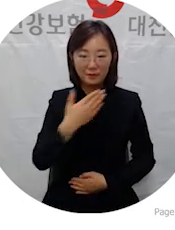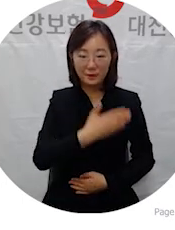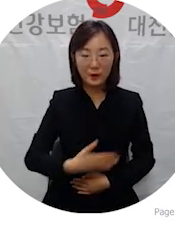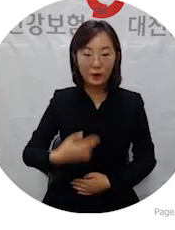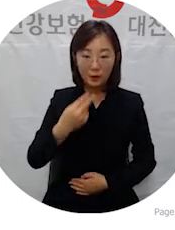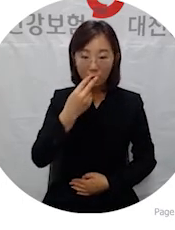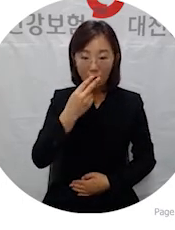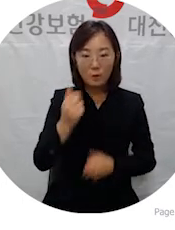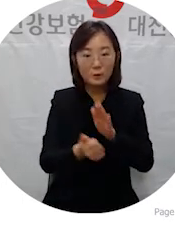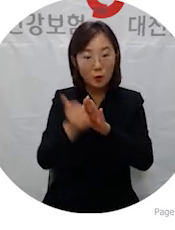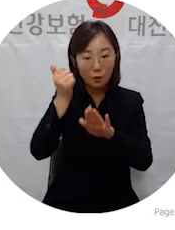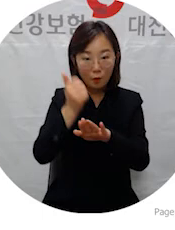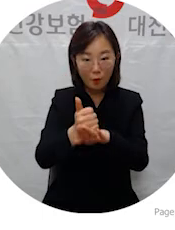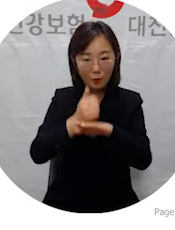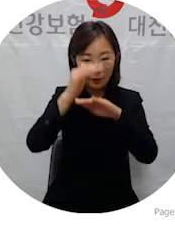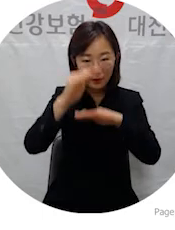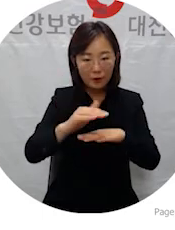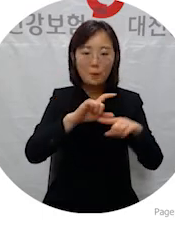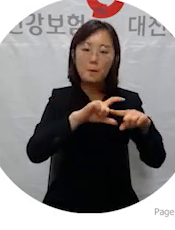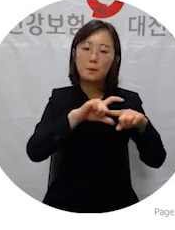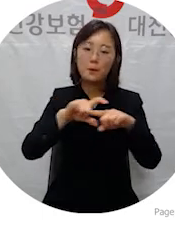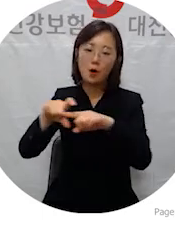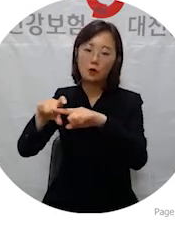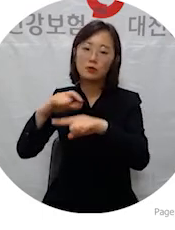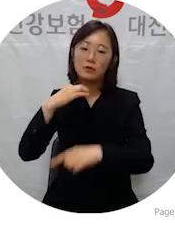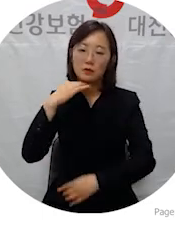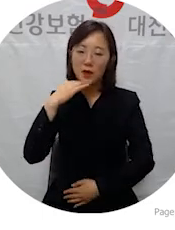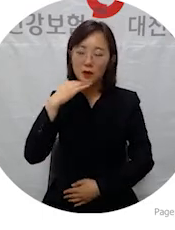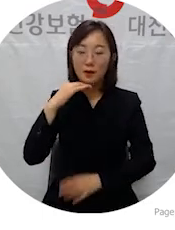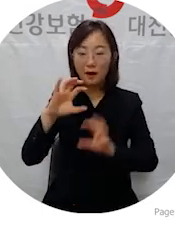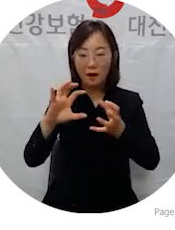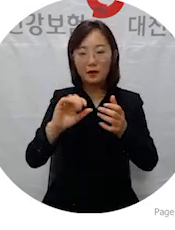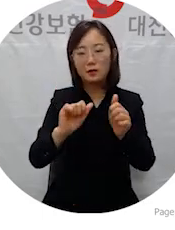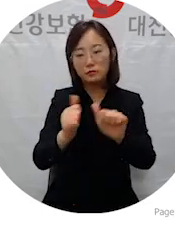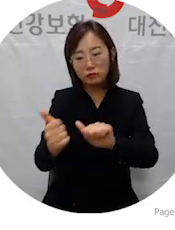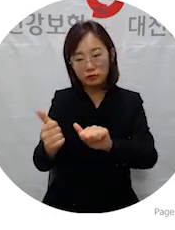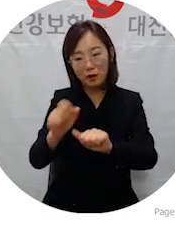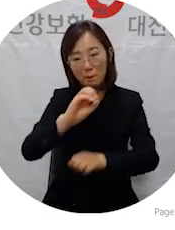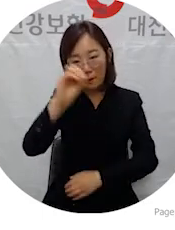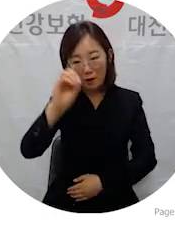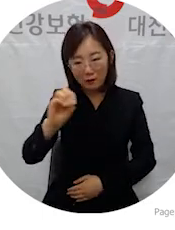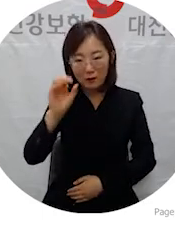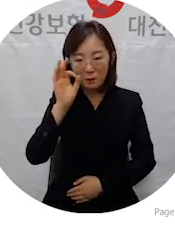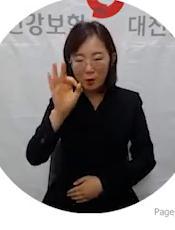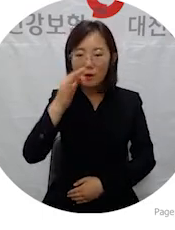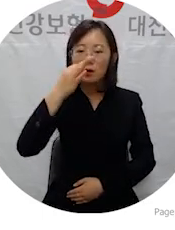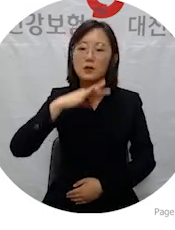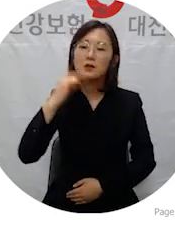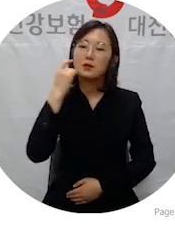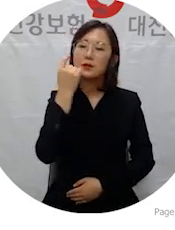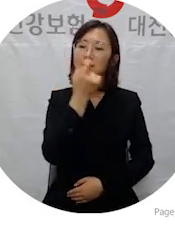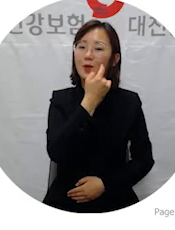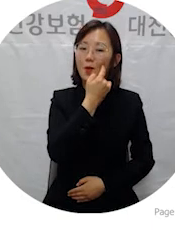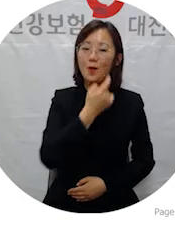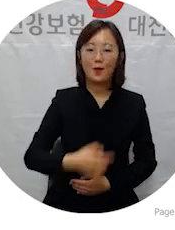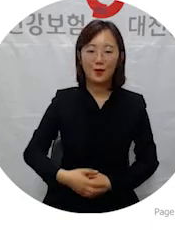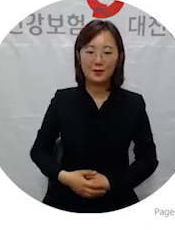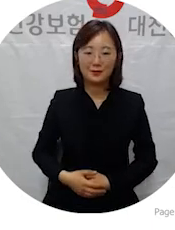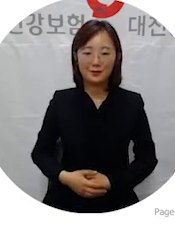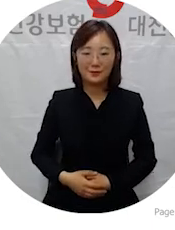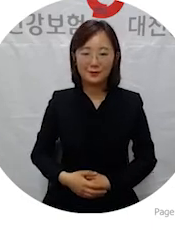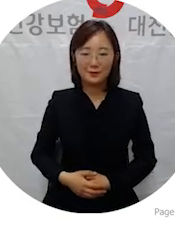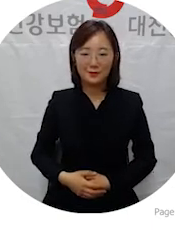건강보험의 성과는 평균 수명과 영아 사망률에서도 확인이 가능한 부분입니다. 평균